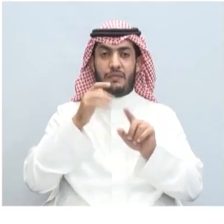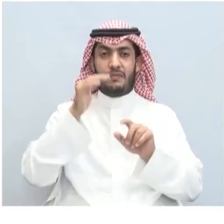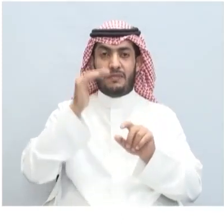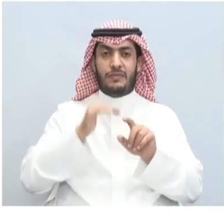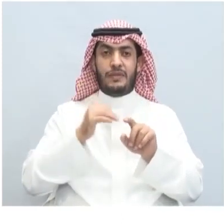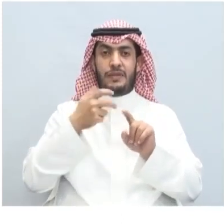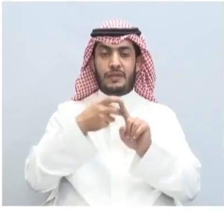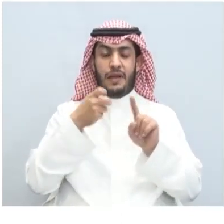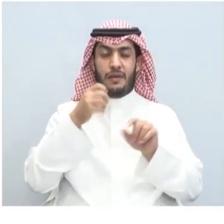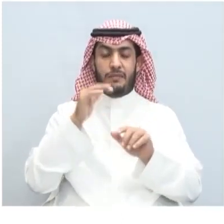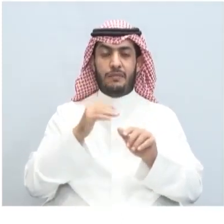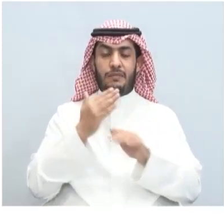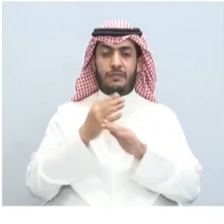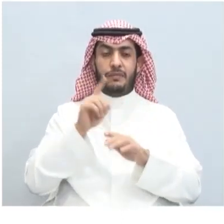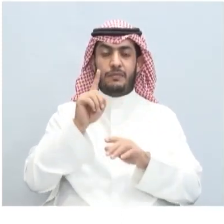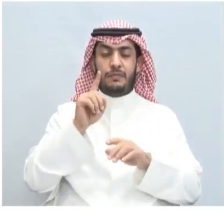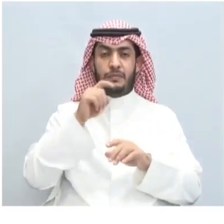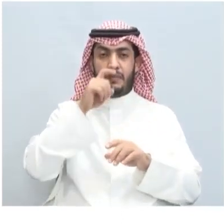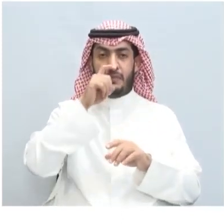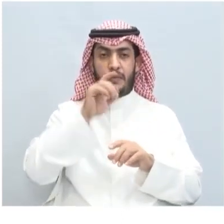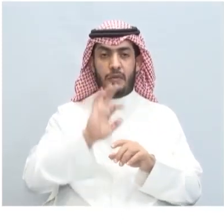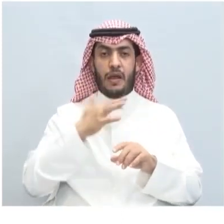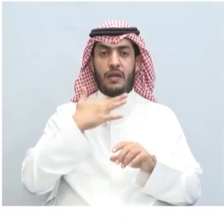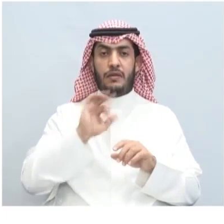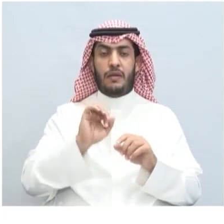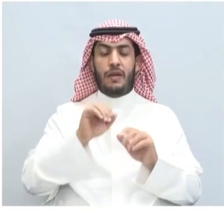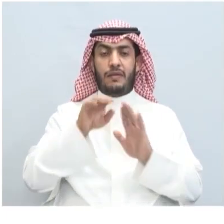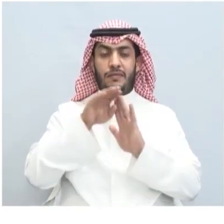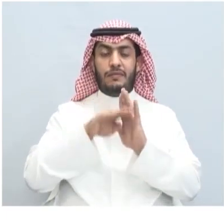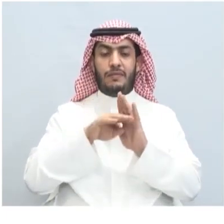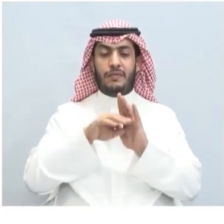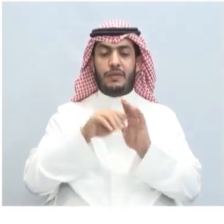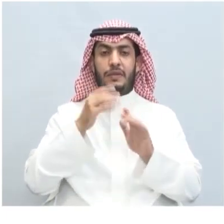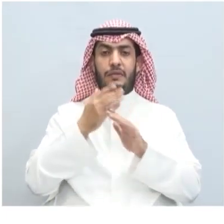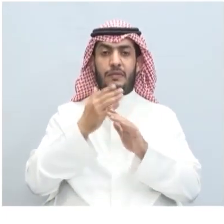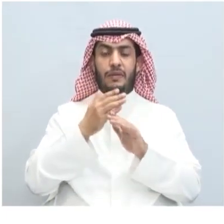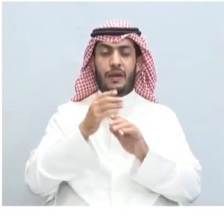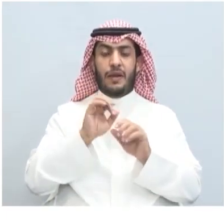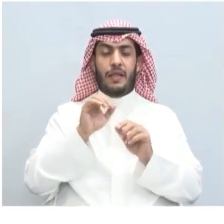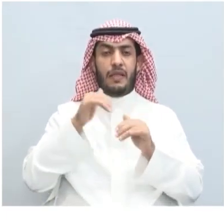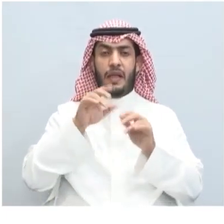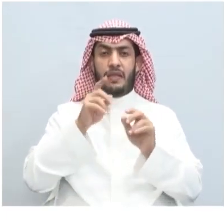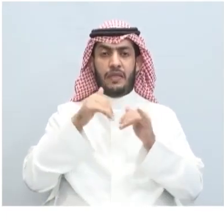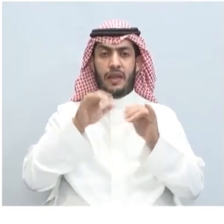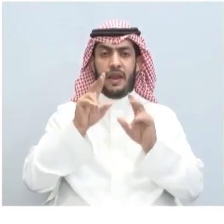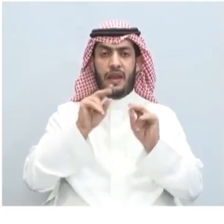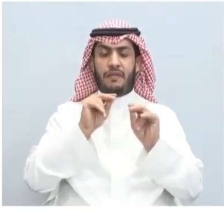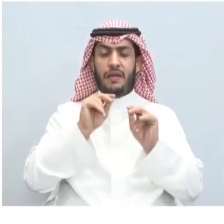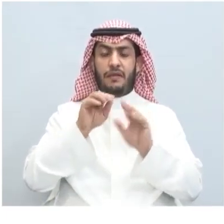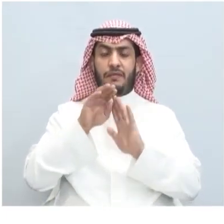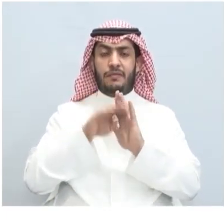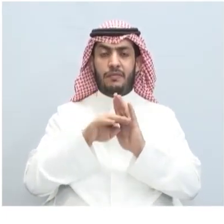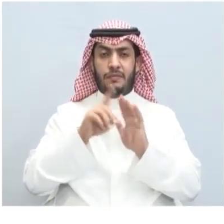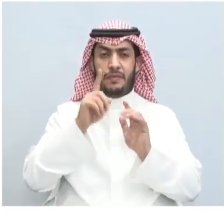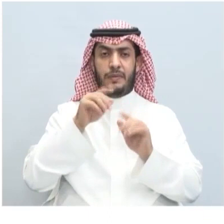سعر السهم ولكن بالتاكيد لن يؤثر على الاصول والتزامات بحكم ان نفس الاصول ولكن وزعت بطريقه